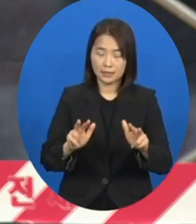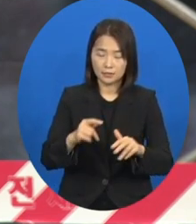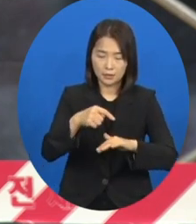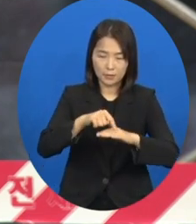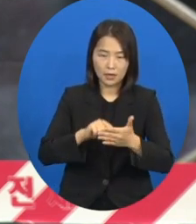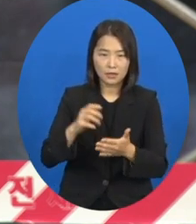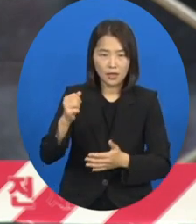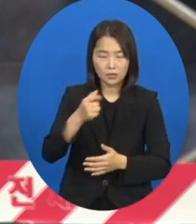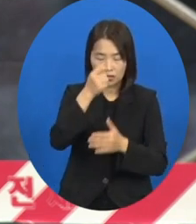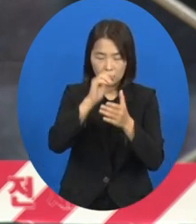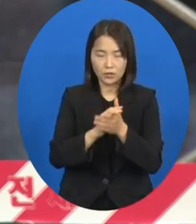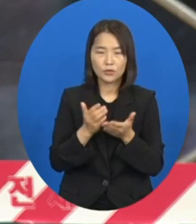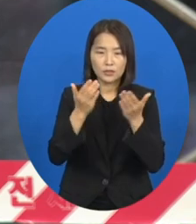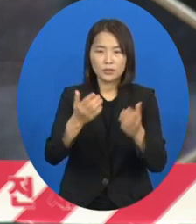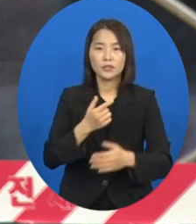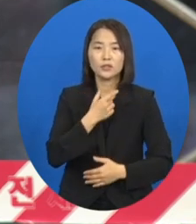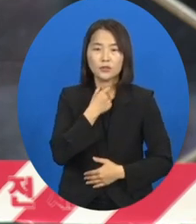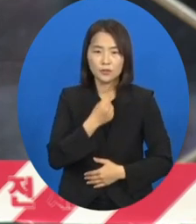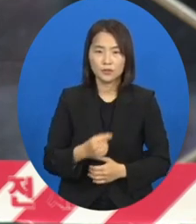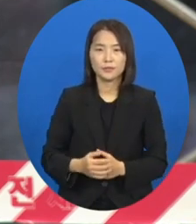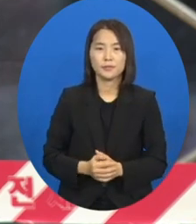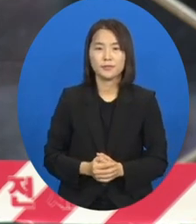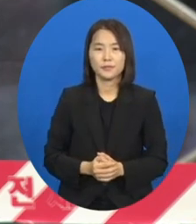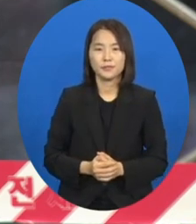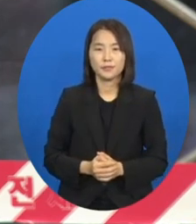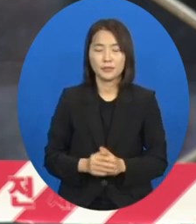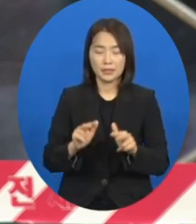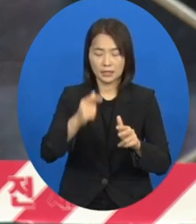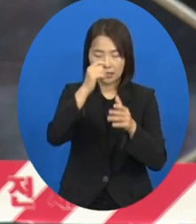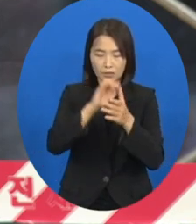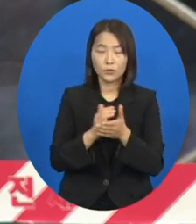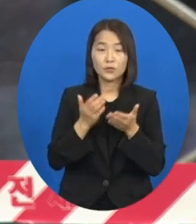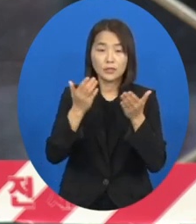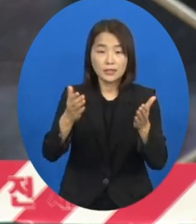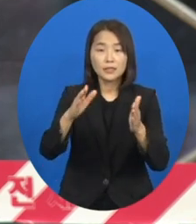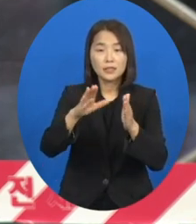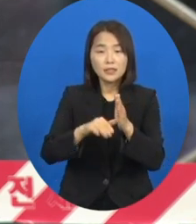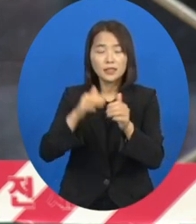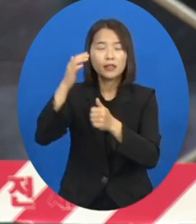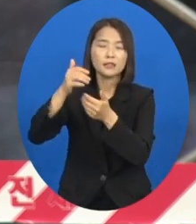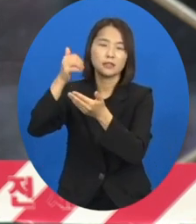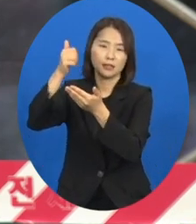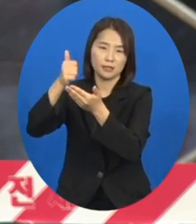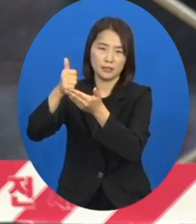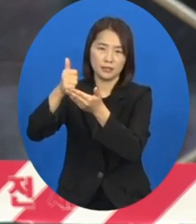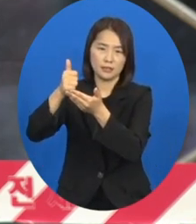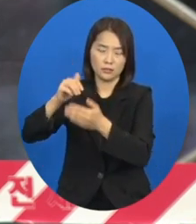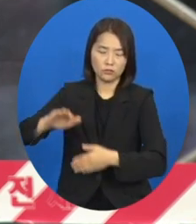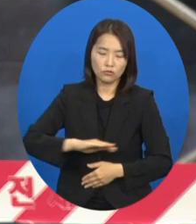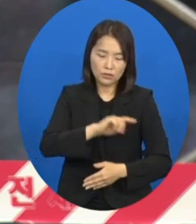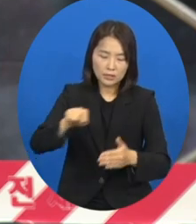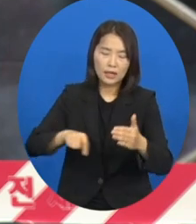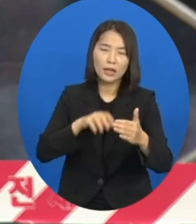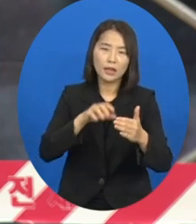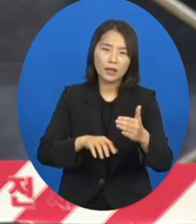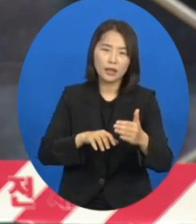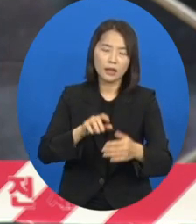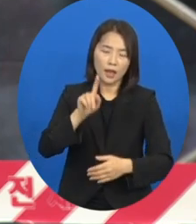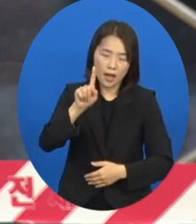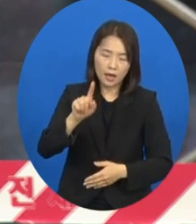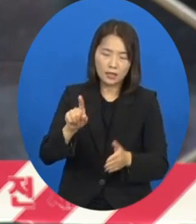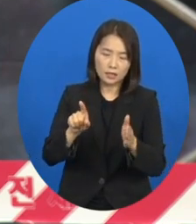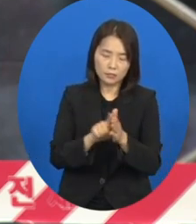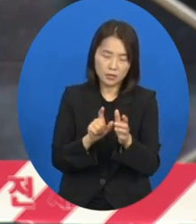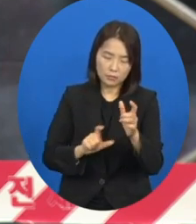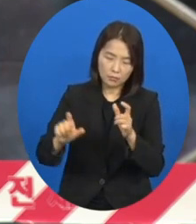우리가 기도하기를 원합니다. 이 시간 기도할 때 하나님 우리 안에 한 가지 믿음을